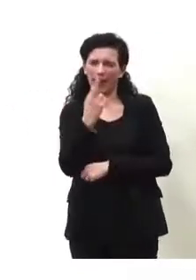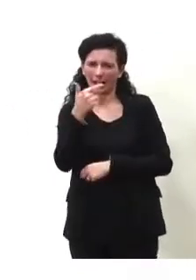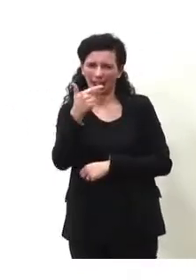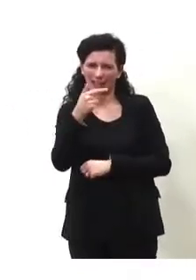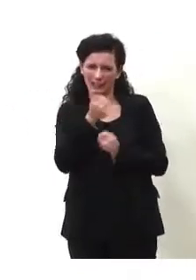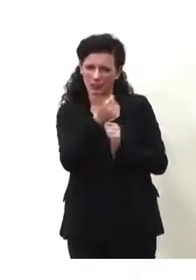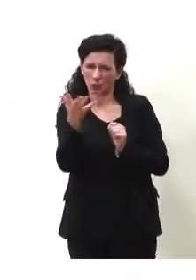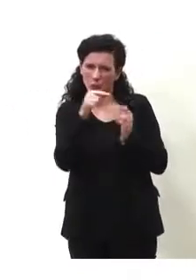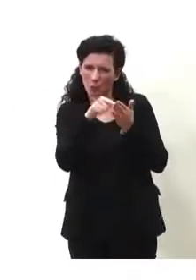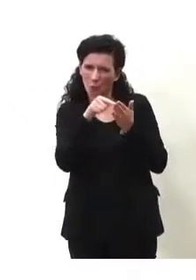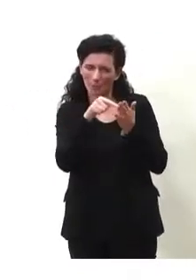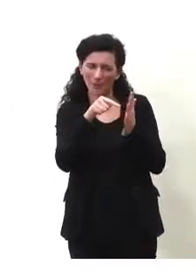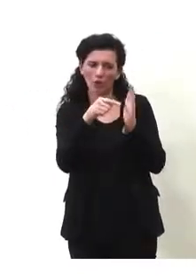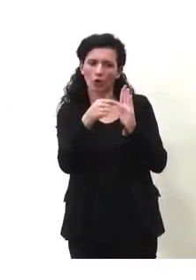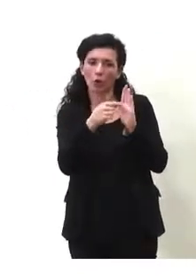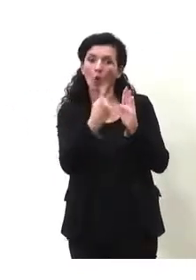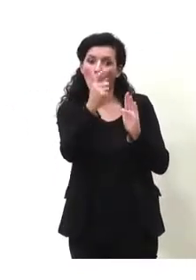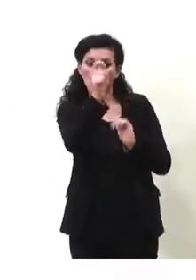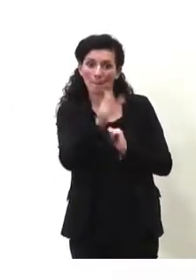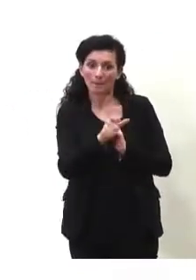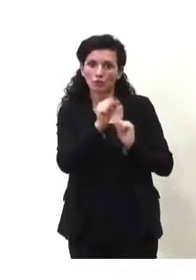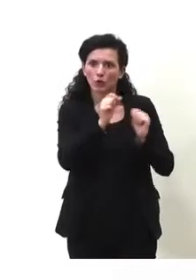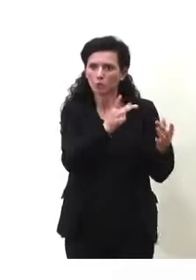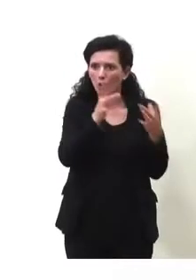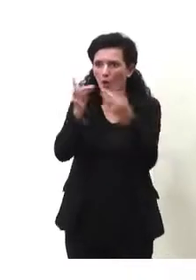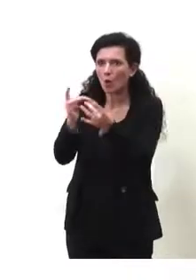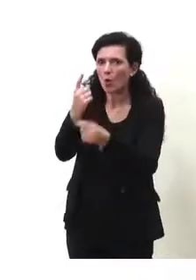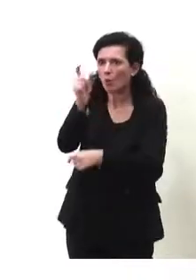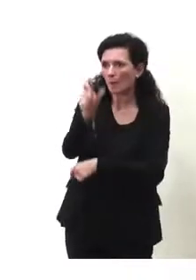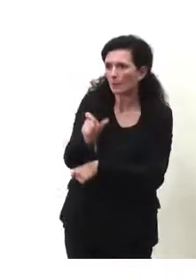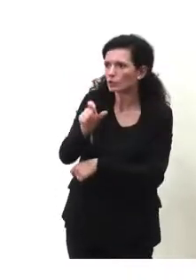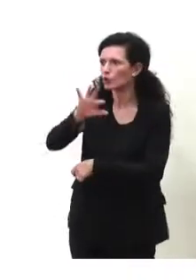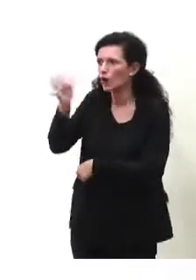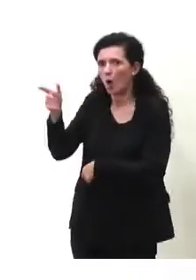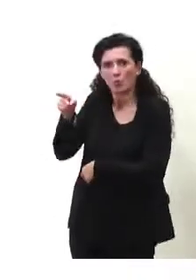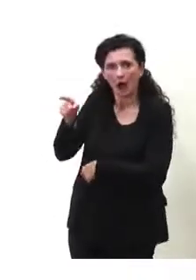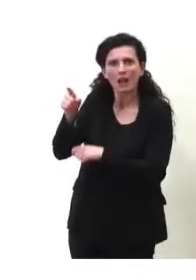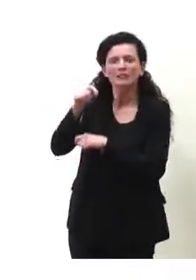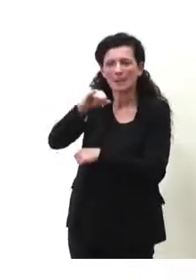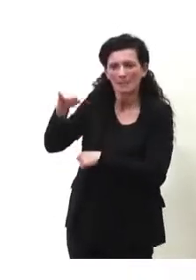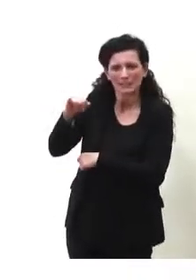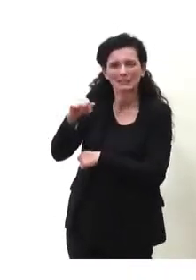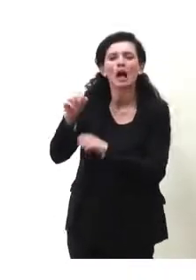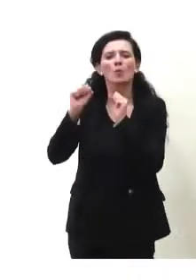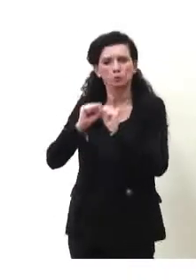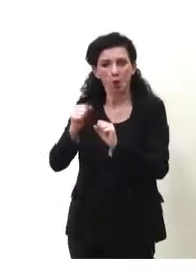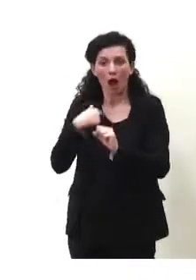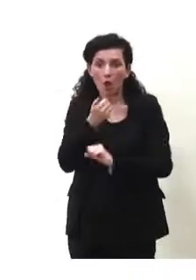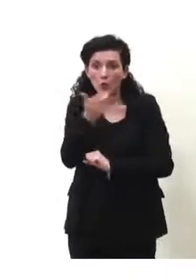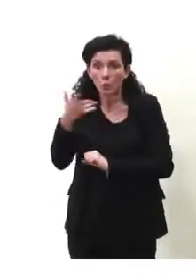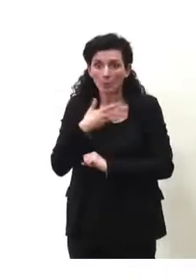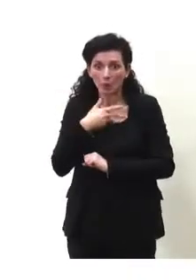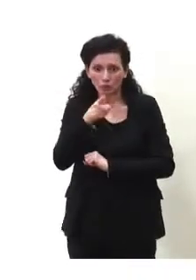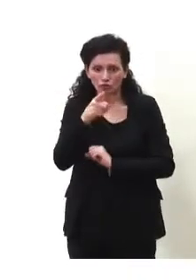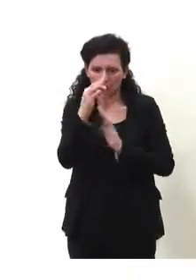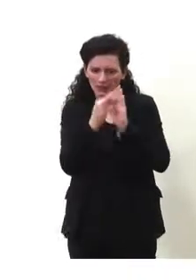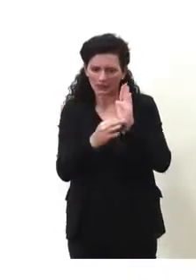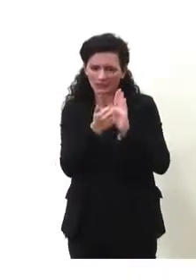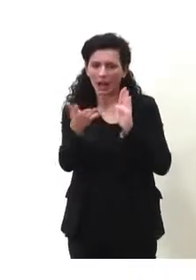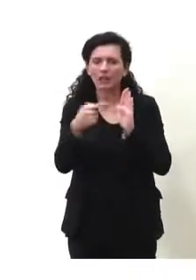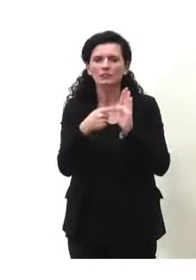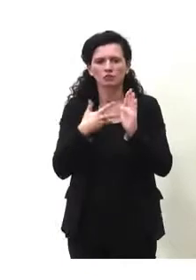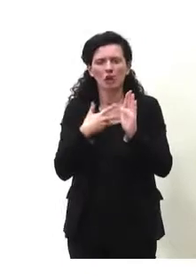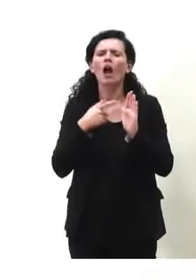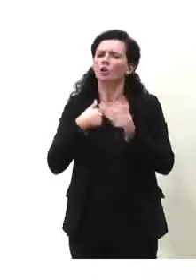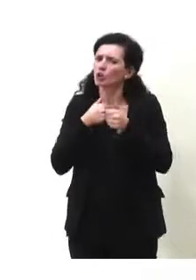che ogni persona ne infetta una e mezza, benissimo, io proietto in avanti questi numeri e quindi qua dentro c'entra solo RT.